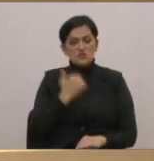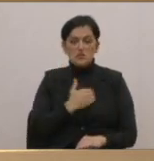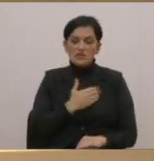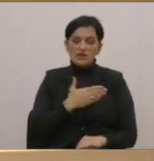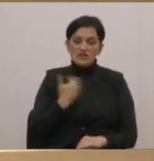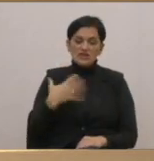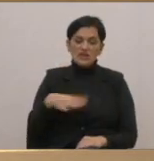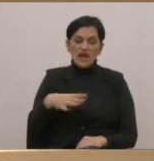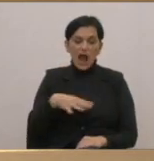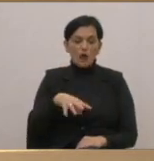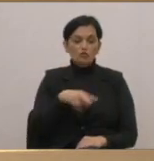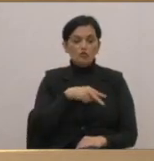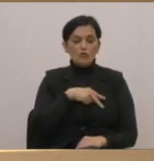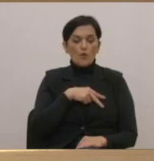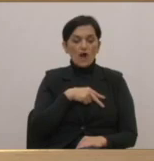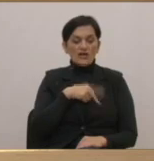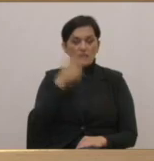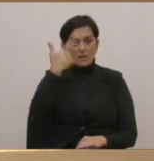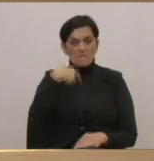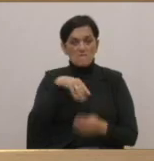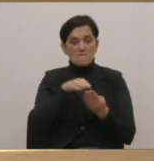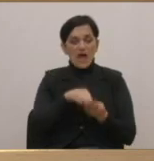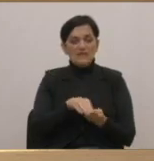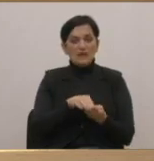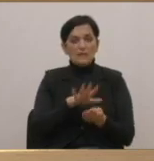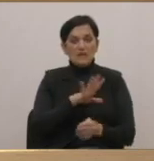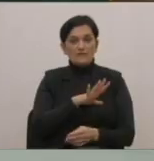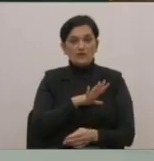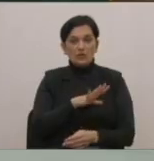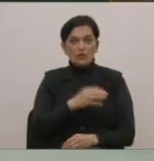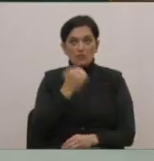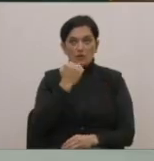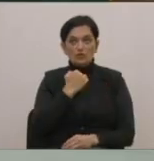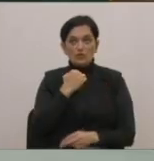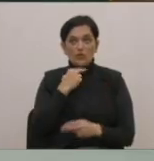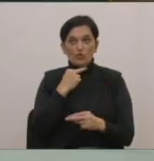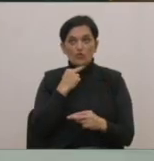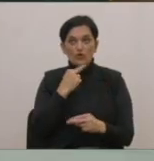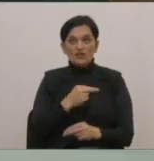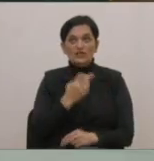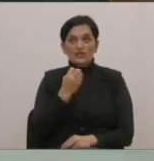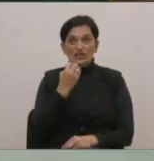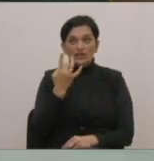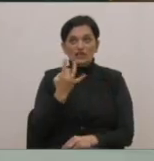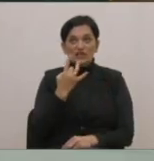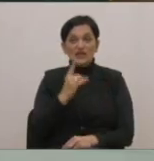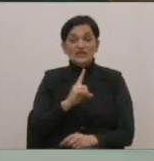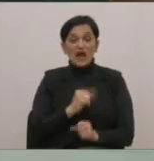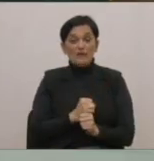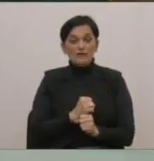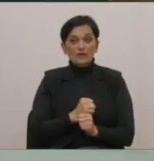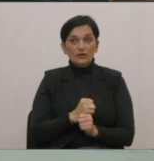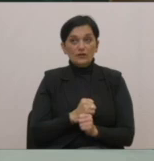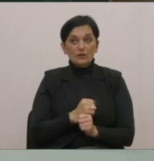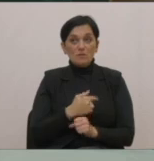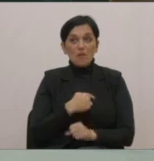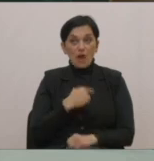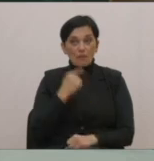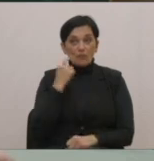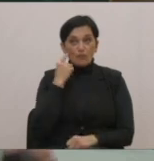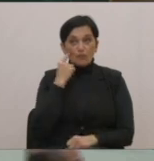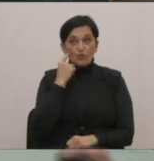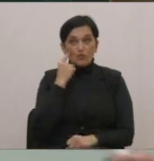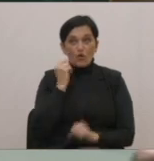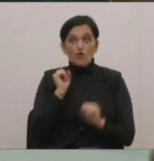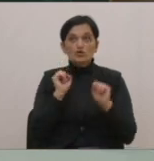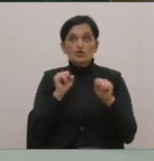ქართული პარლამენტარიზმის მესაფლავე ვიყო. მადლობა ყურადღებისთვის. კიდევ ერთხელ რა ვქნა? მე მგონი